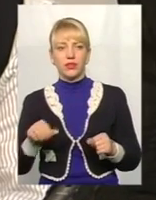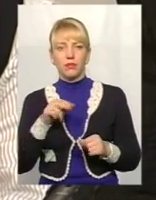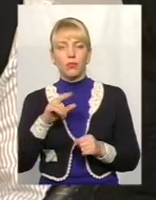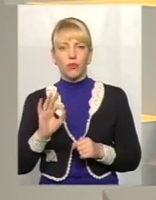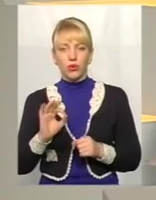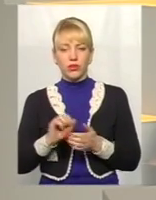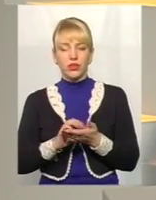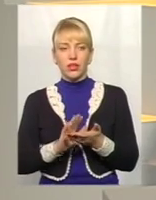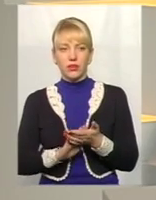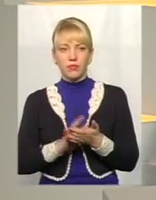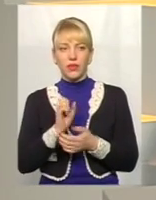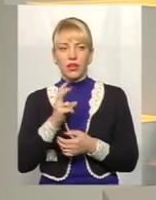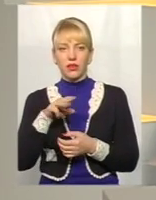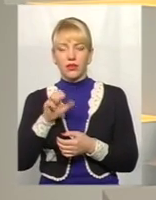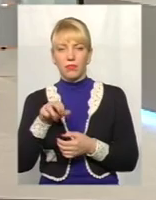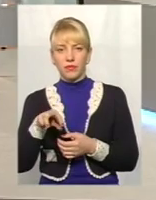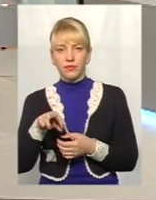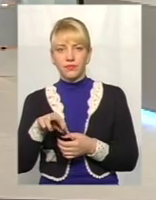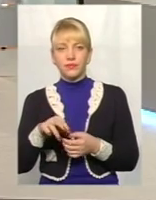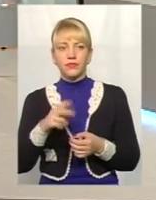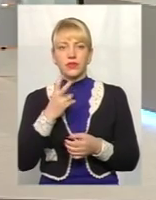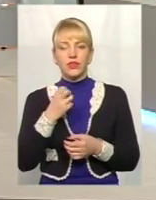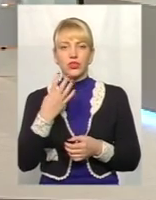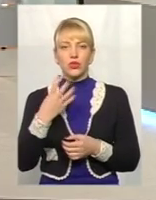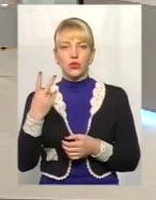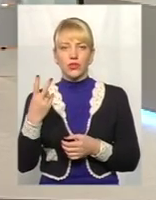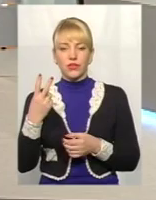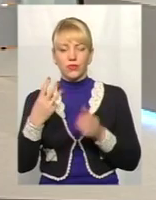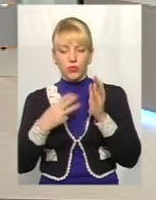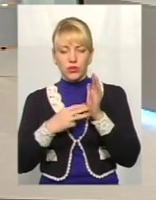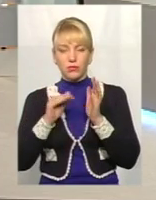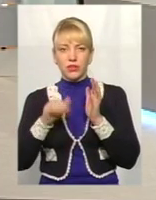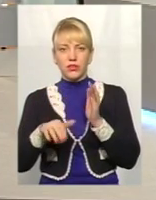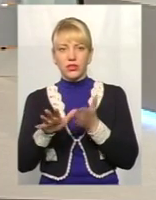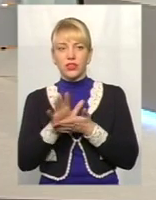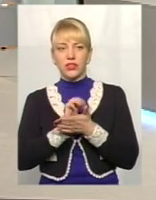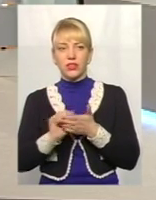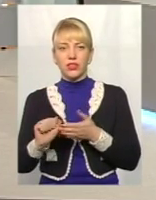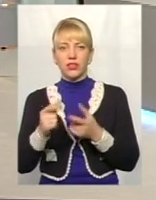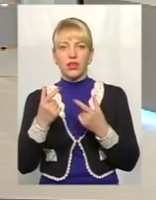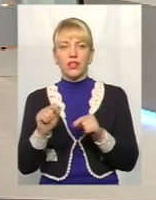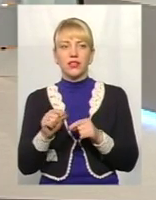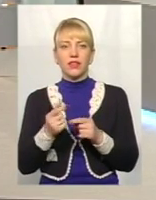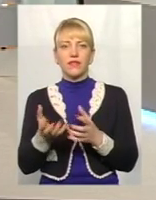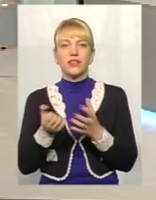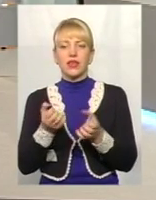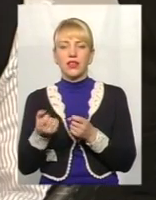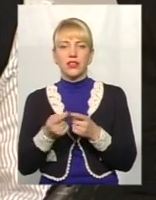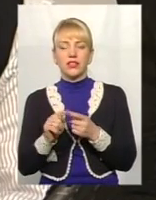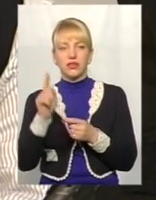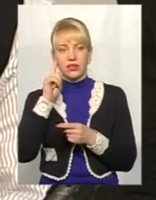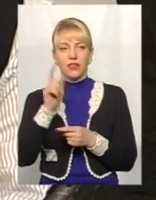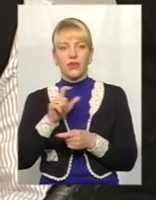по даним актах надзвичайних комісій, 248 тисяч знищили. Де ж вони взялися, ці євреї? А